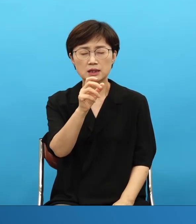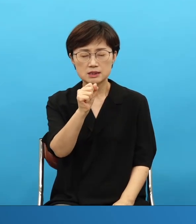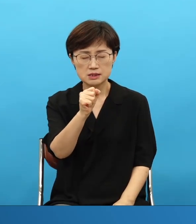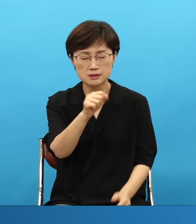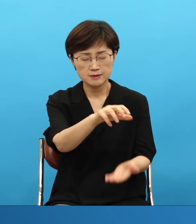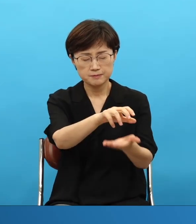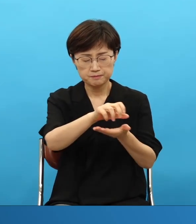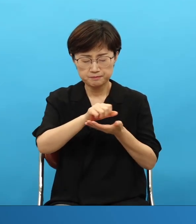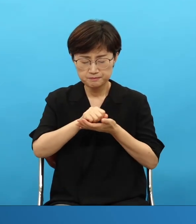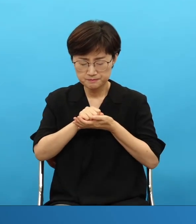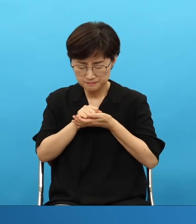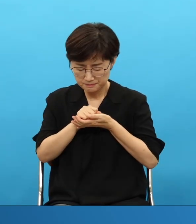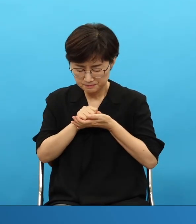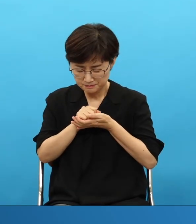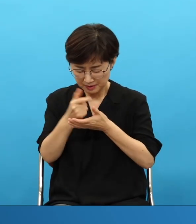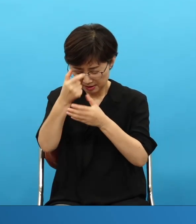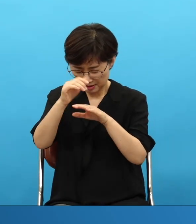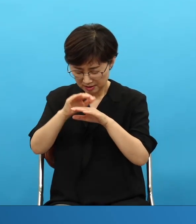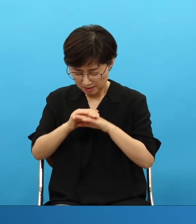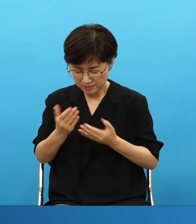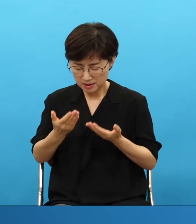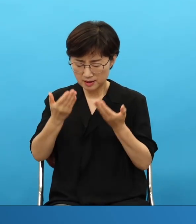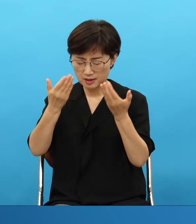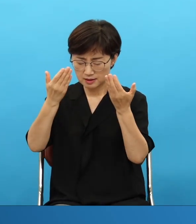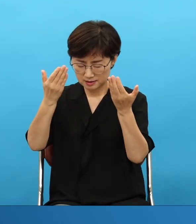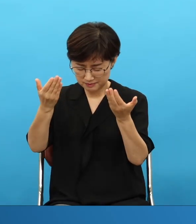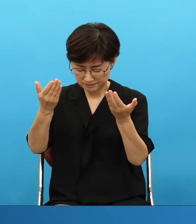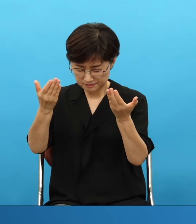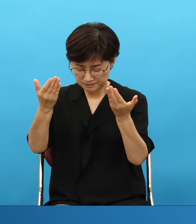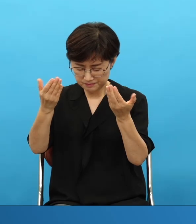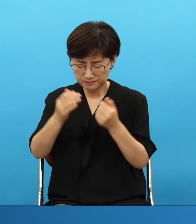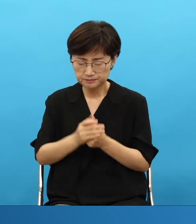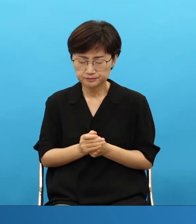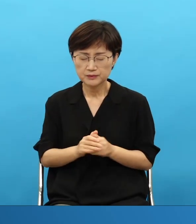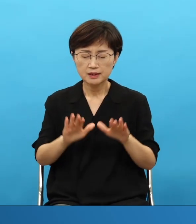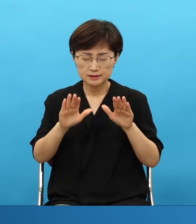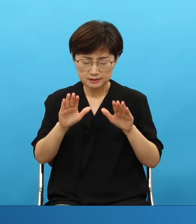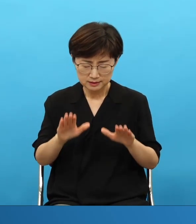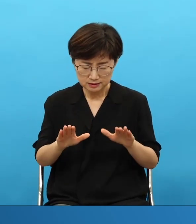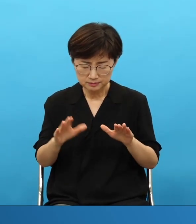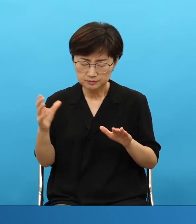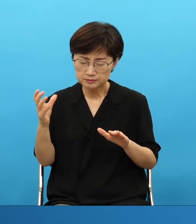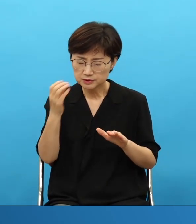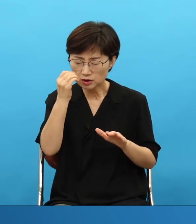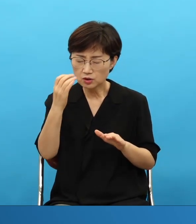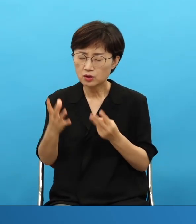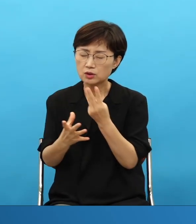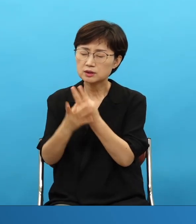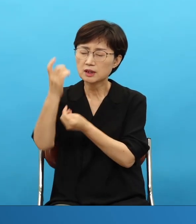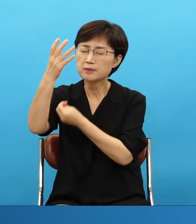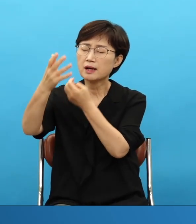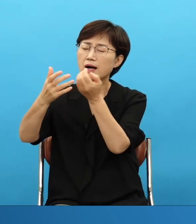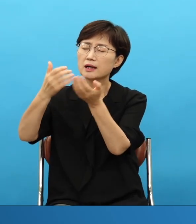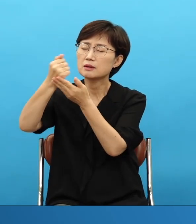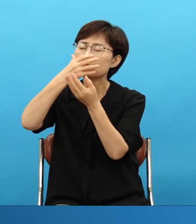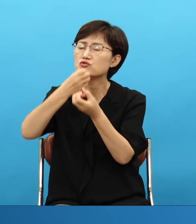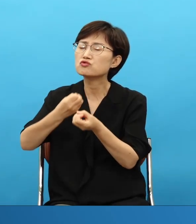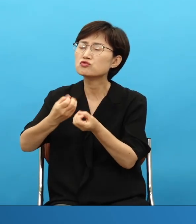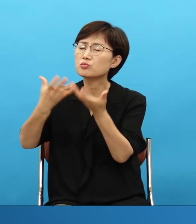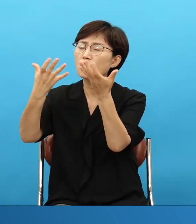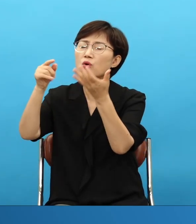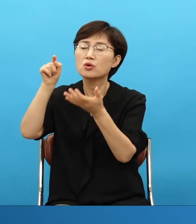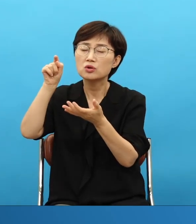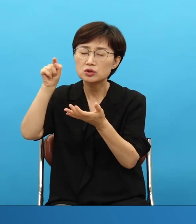embrace RTS in our worship. 성삼위 하나님의 축복이 이 자리와 온라인으로